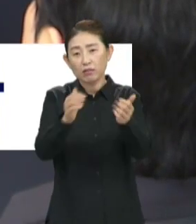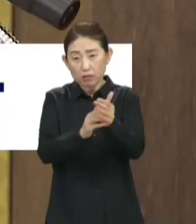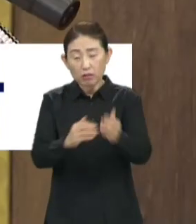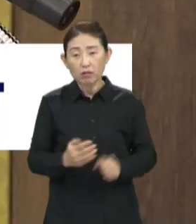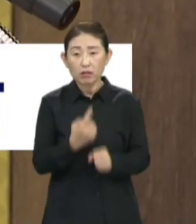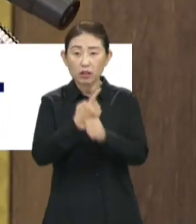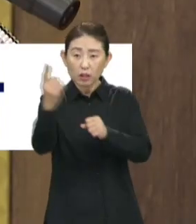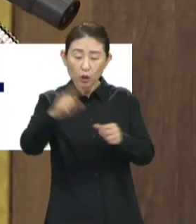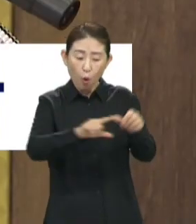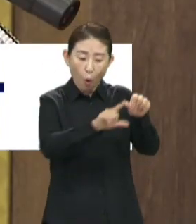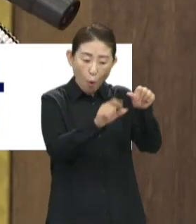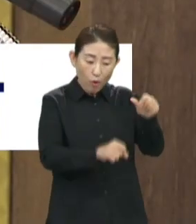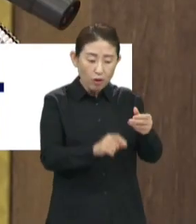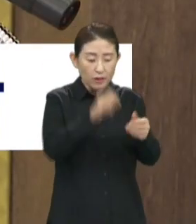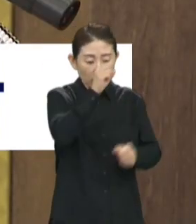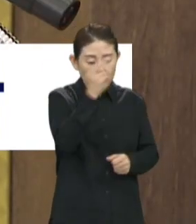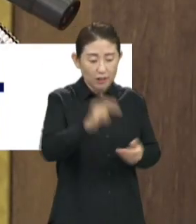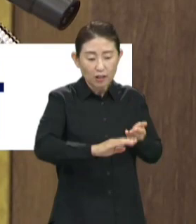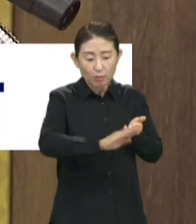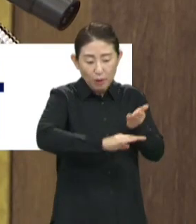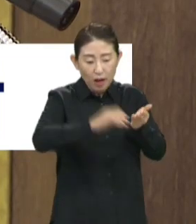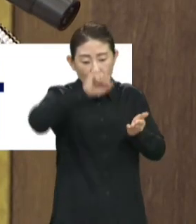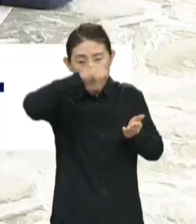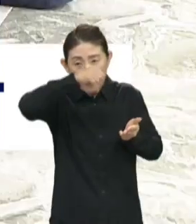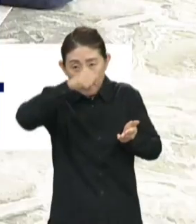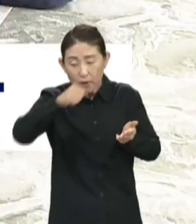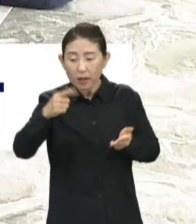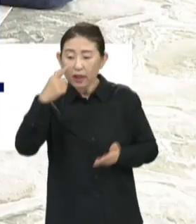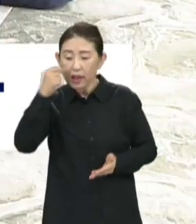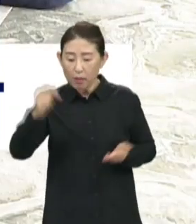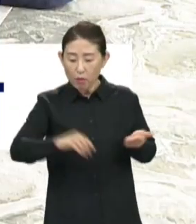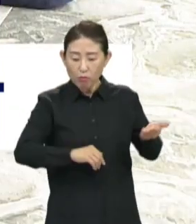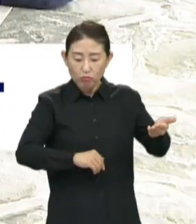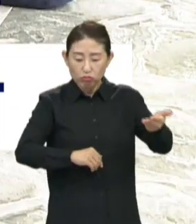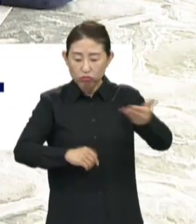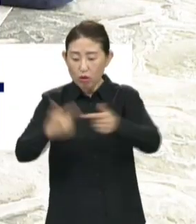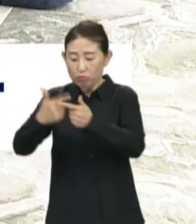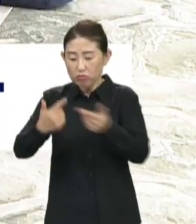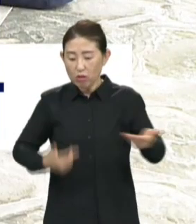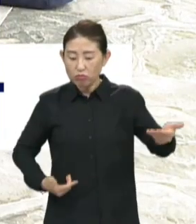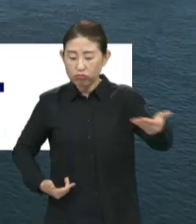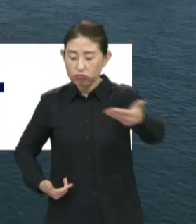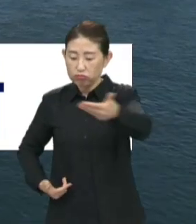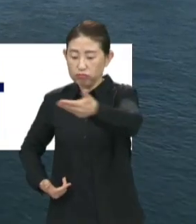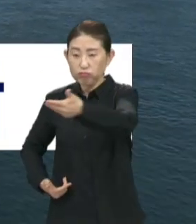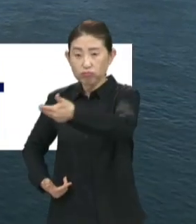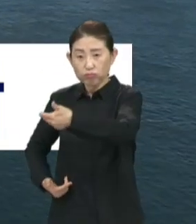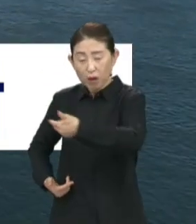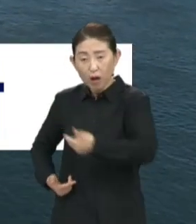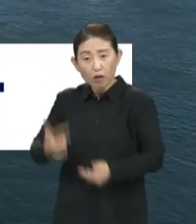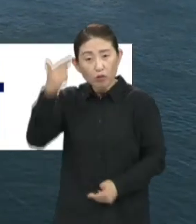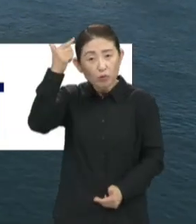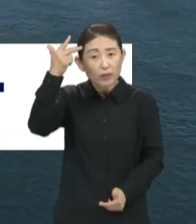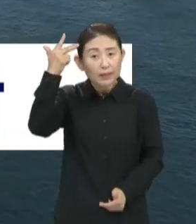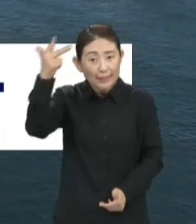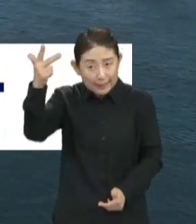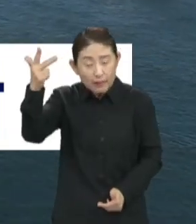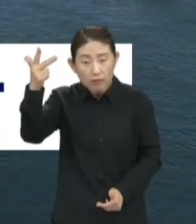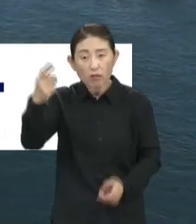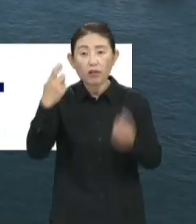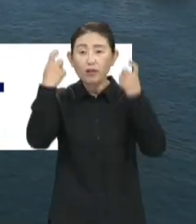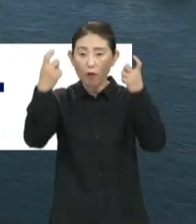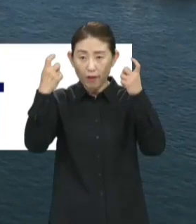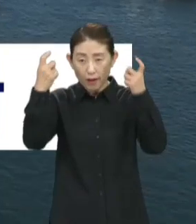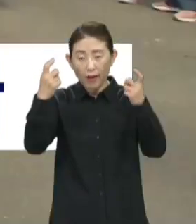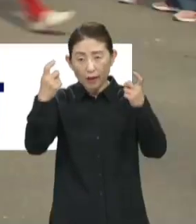내년 5월 서산에서 출발해 대만 지름과 일본 나가사키를 거쳐 부산으로 돌아오는 6박 7일 일정의 크루즈 여행